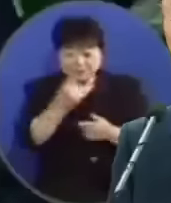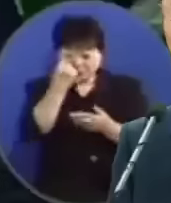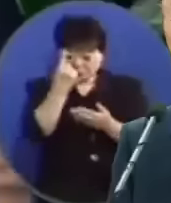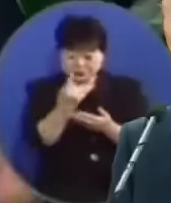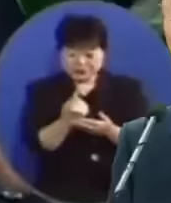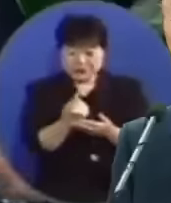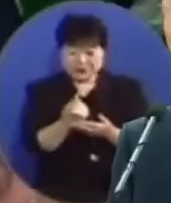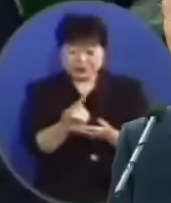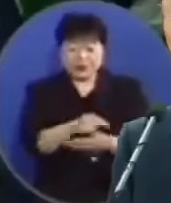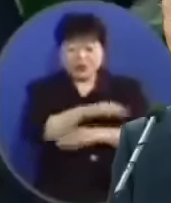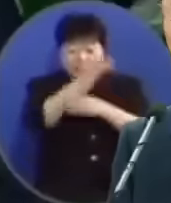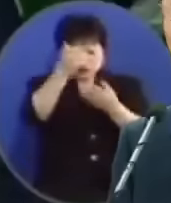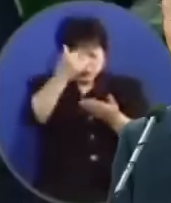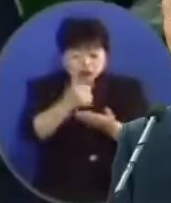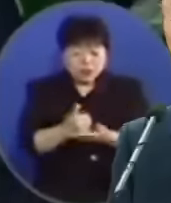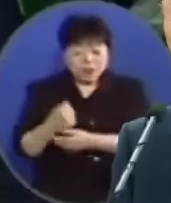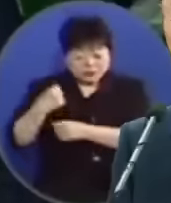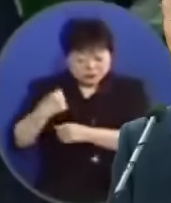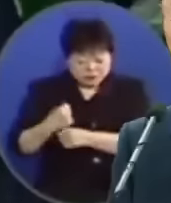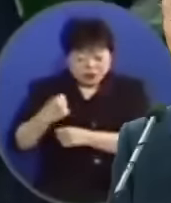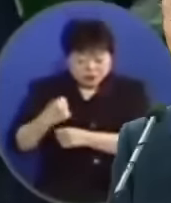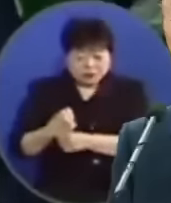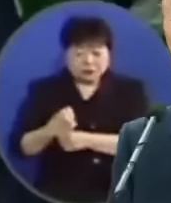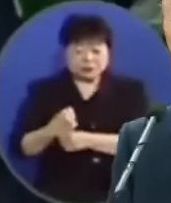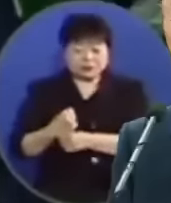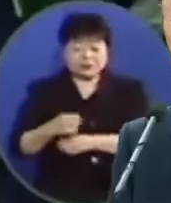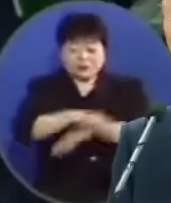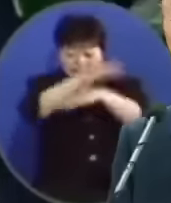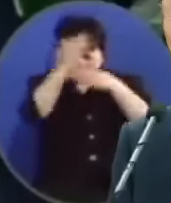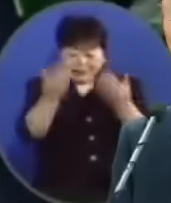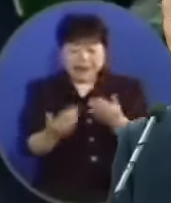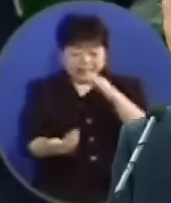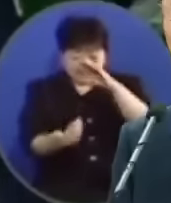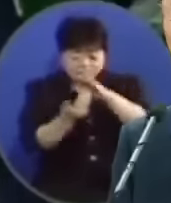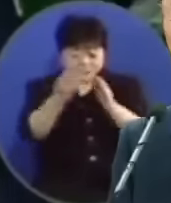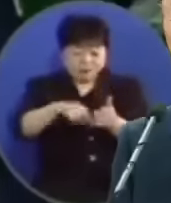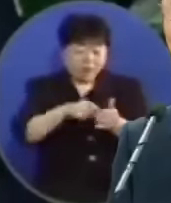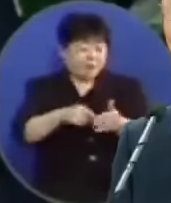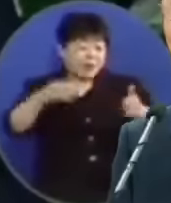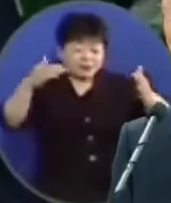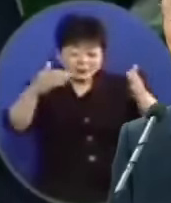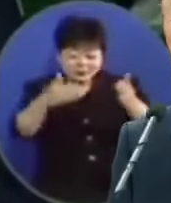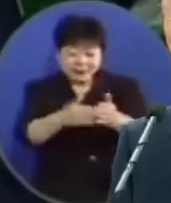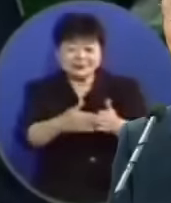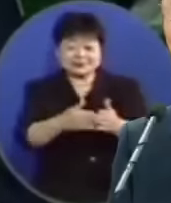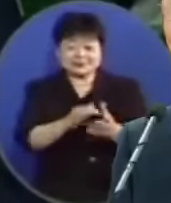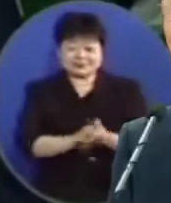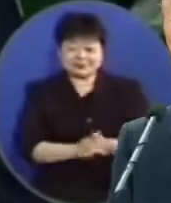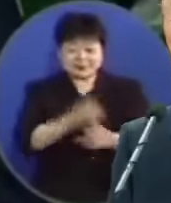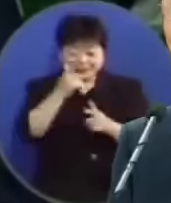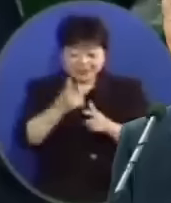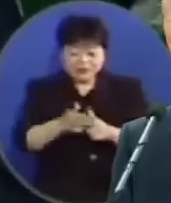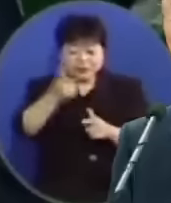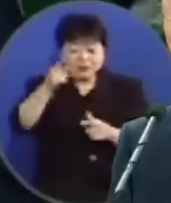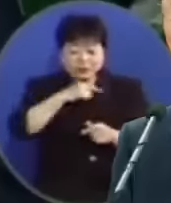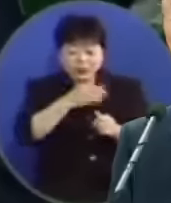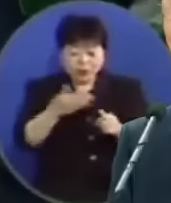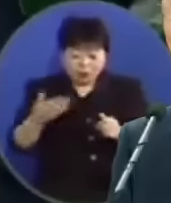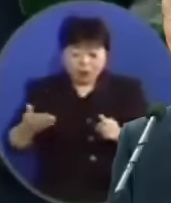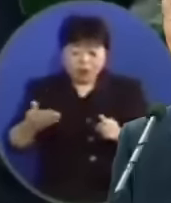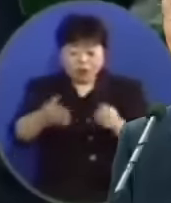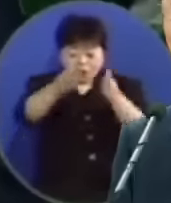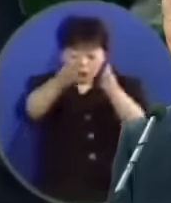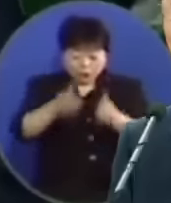오셔서 우리의 모든 죄를 짊어지고 다 이루어졌습니다. 그러므로 예수님 보혈로